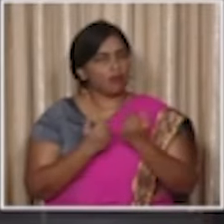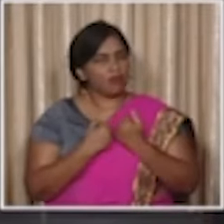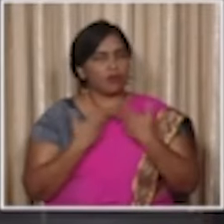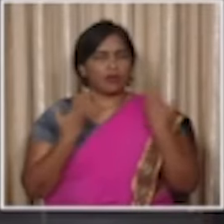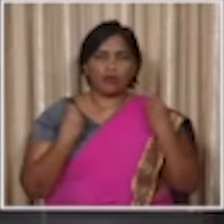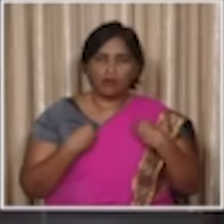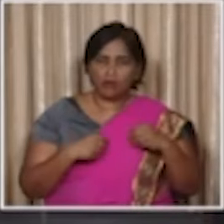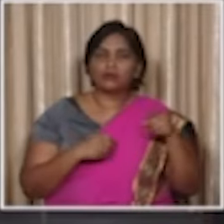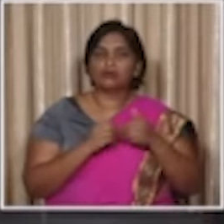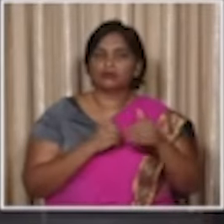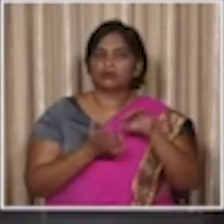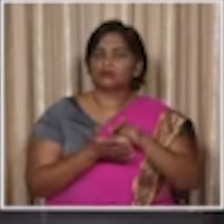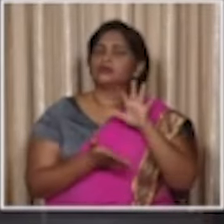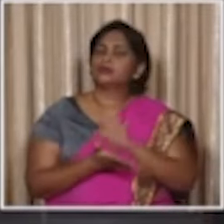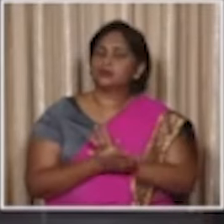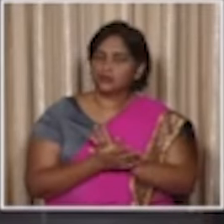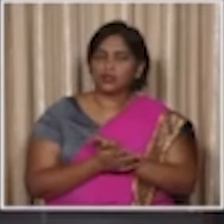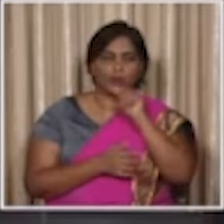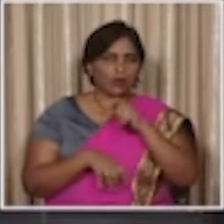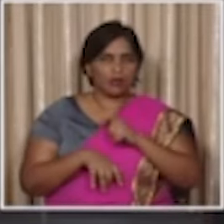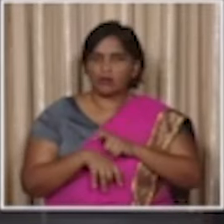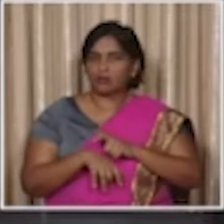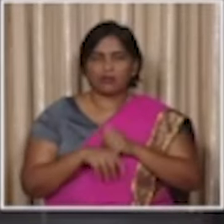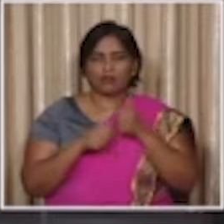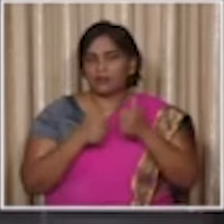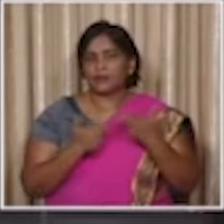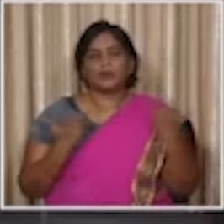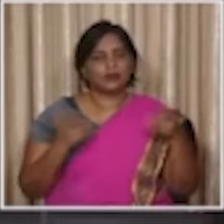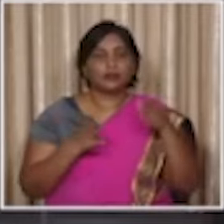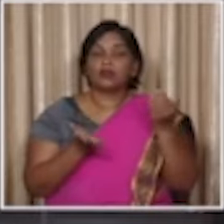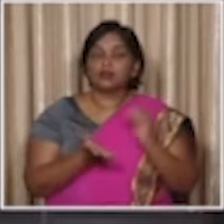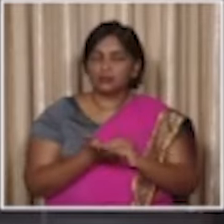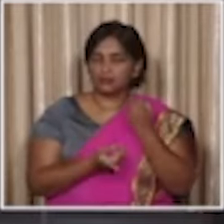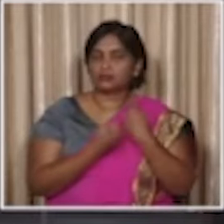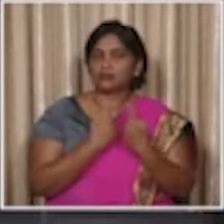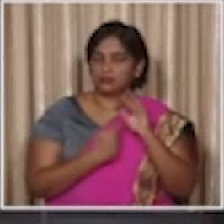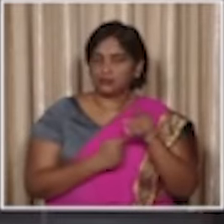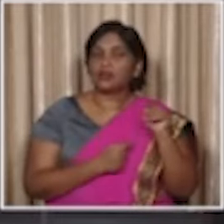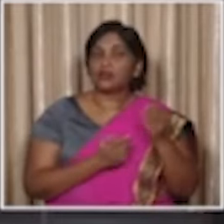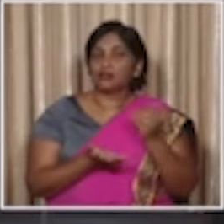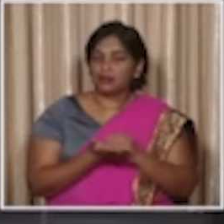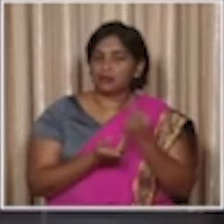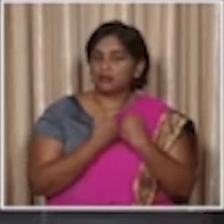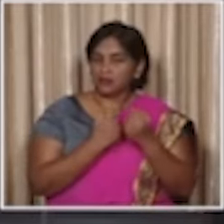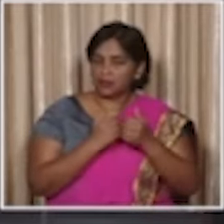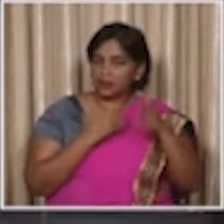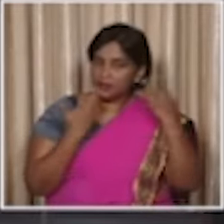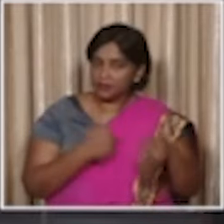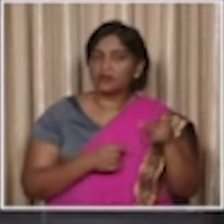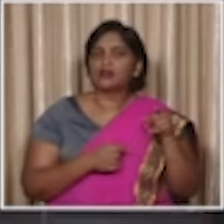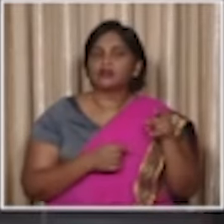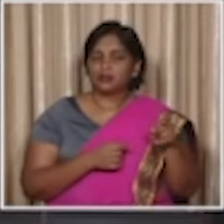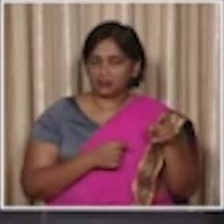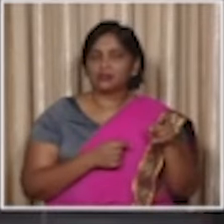නොලැබීම තීන්දුව කිරීමේ කිසිම අවස්ථාවක සාධකයක් වෙන්නේ නැහැ. නැවත සමීක්ෂණය කරනවා. නැවත සමීක්ෂණය සිදු වුණාට පස්සේ